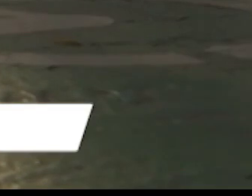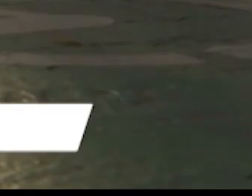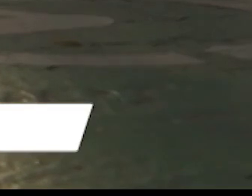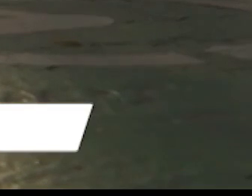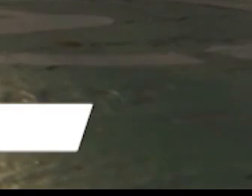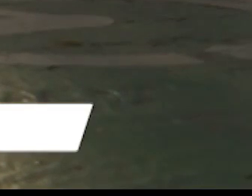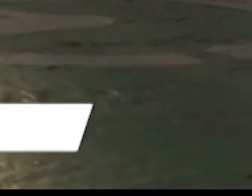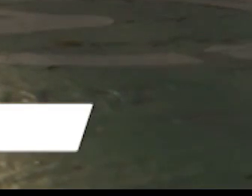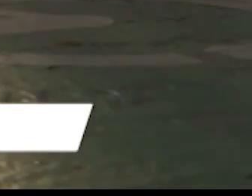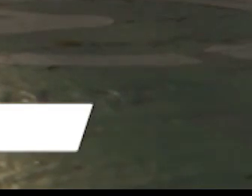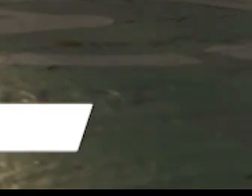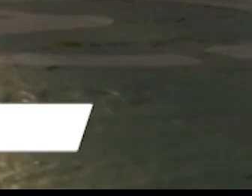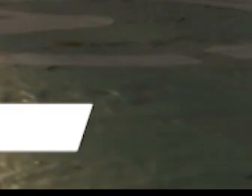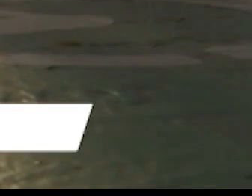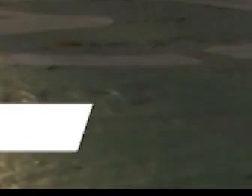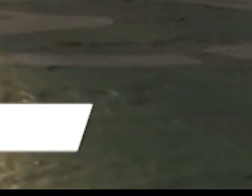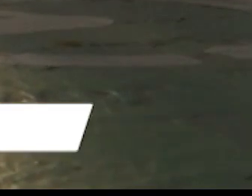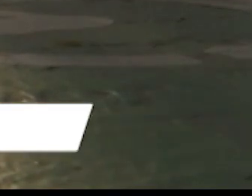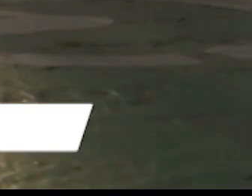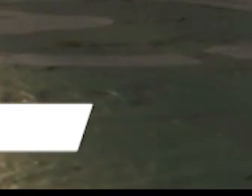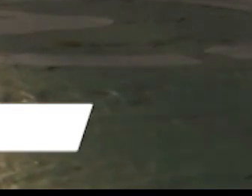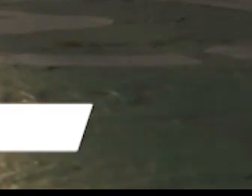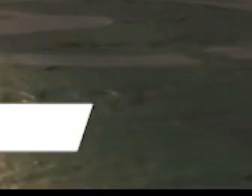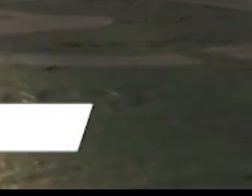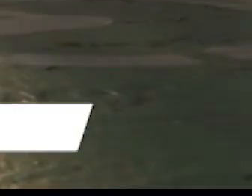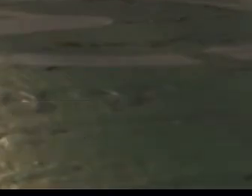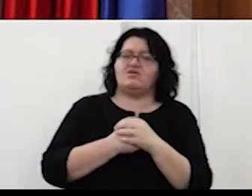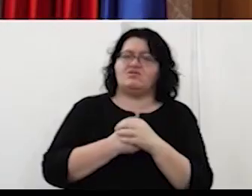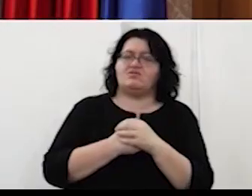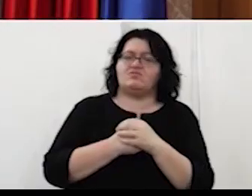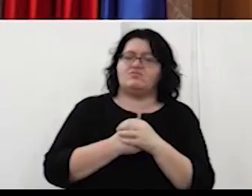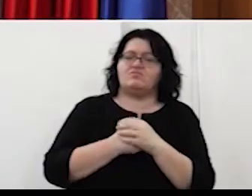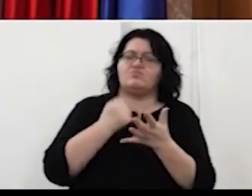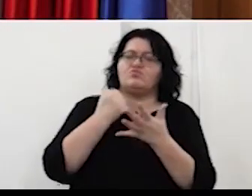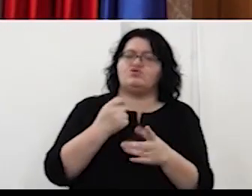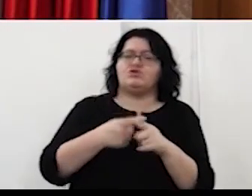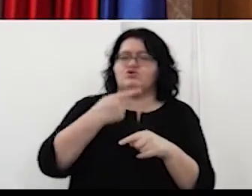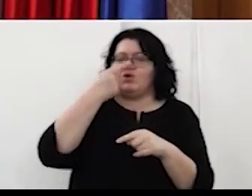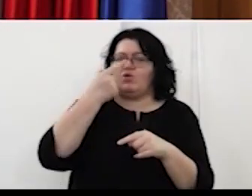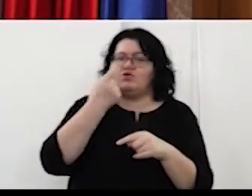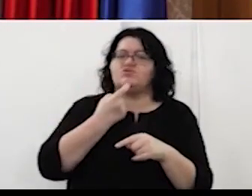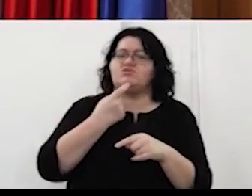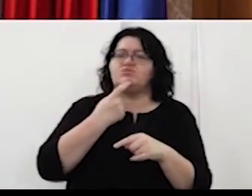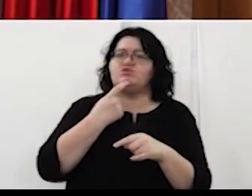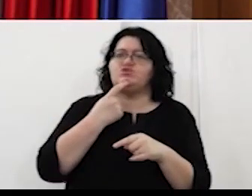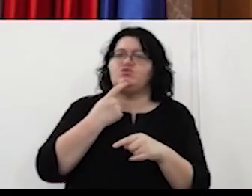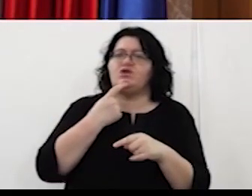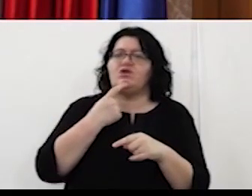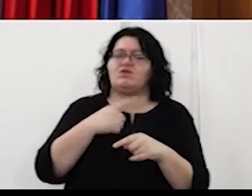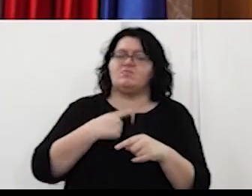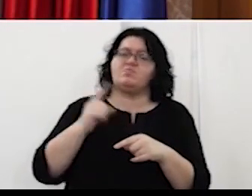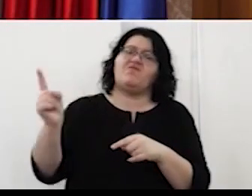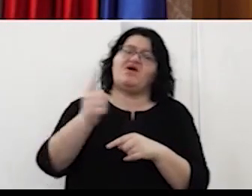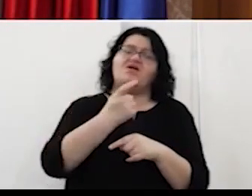aparține deja unei echipe de invidiat în fruntea Timișoarei. E foarte clar că bugetul și orașul acesta susțin contribuabili, îl susține